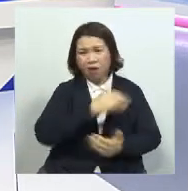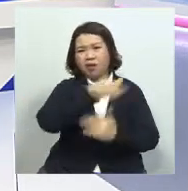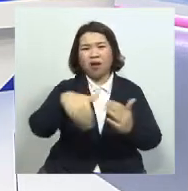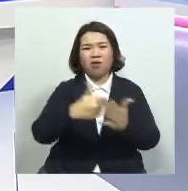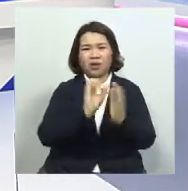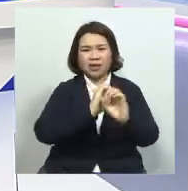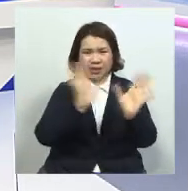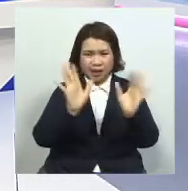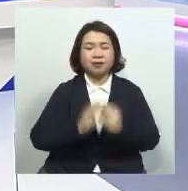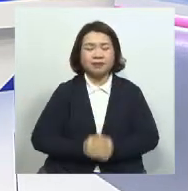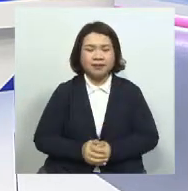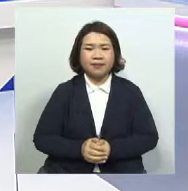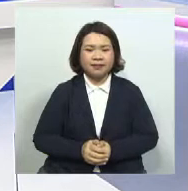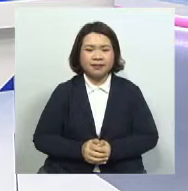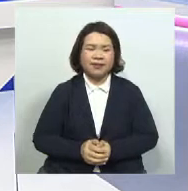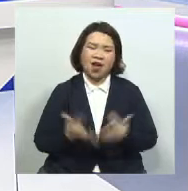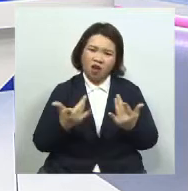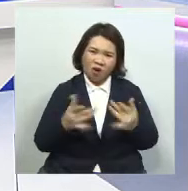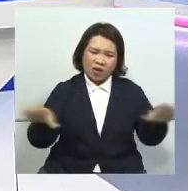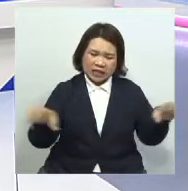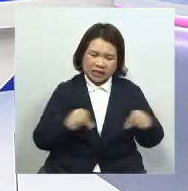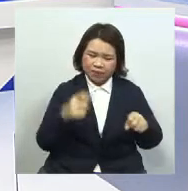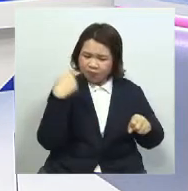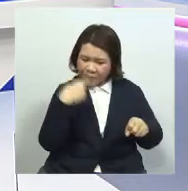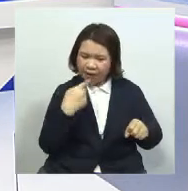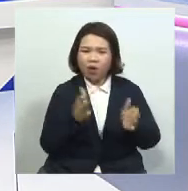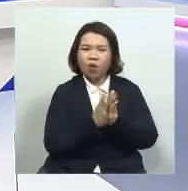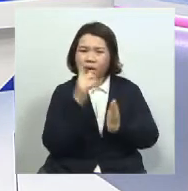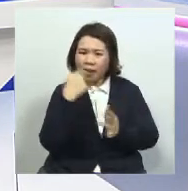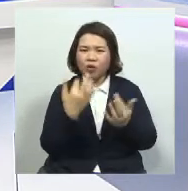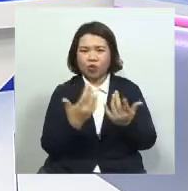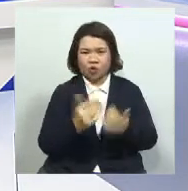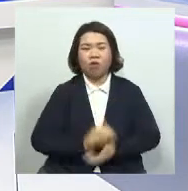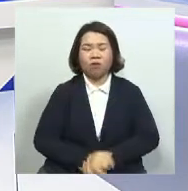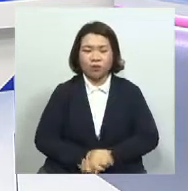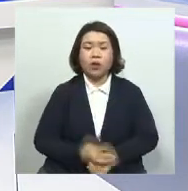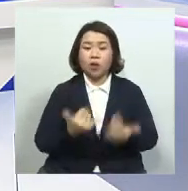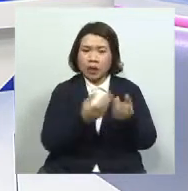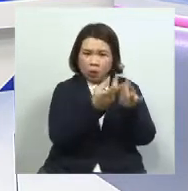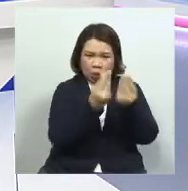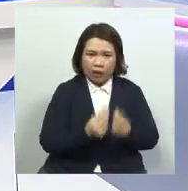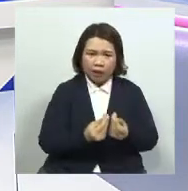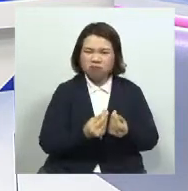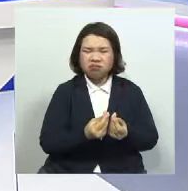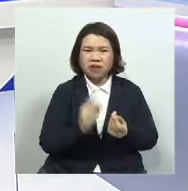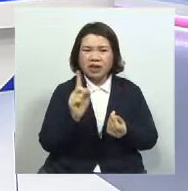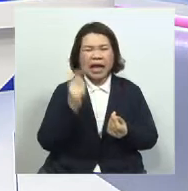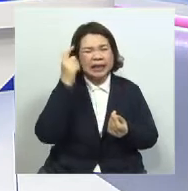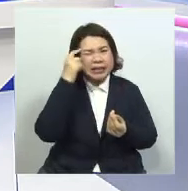ชัวร์ๆแน่ๆอีกครั้งนึงถึงจะมาจับกันอีกครั้งนึงว่าใครจะรวมกับใครอะไรยังไงนะฮะ ใช่เพราะตอนนี้ตัวเลขทุกอย่างยังเป็นเรื่